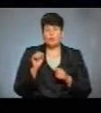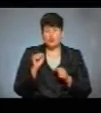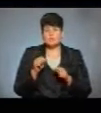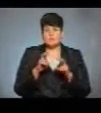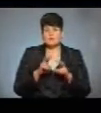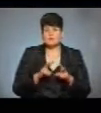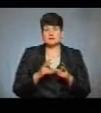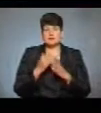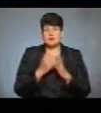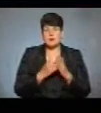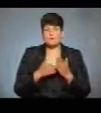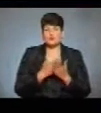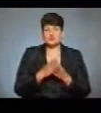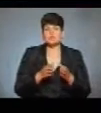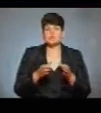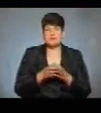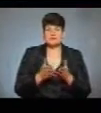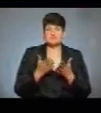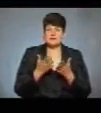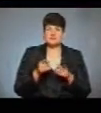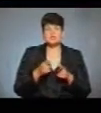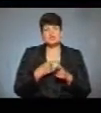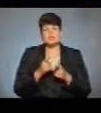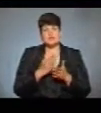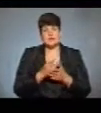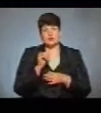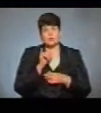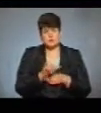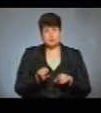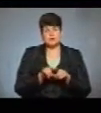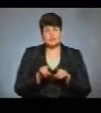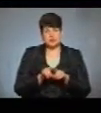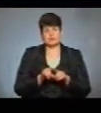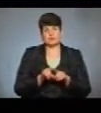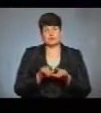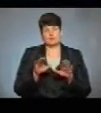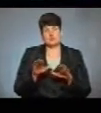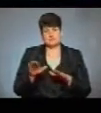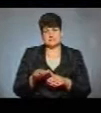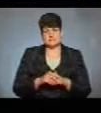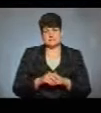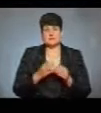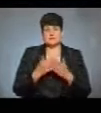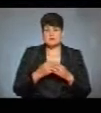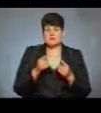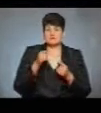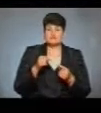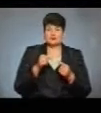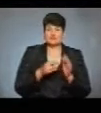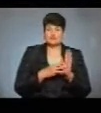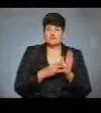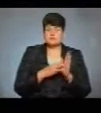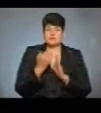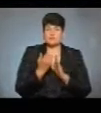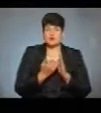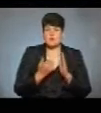проаналізували програми політичних партій та з'ясували, чи є у них однакові позиції щодо розвитку сфер політики. Наприклад, визначили, що у 8